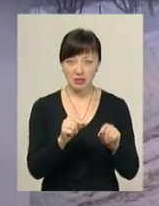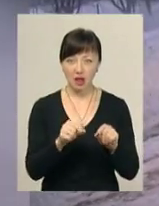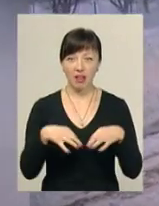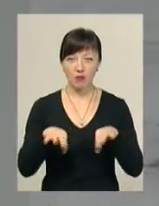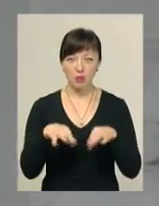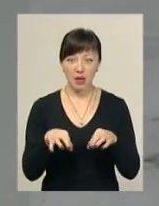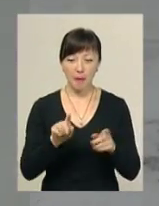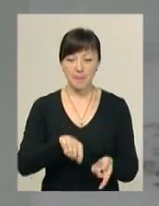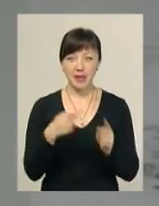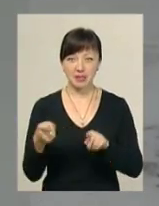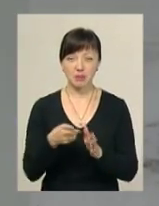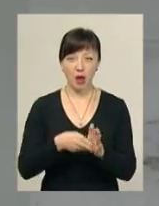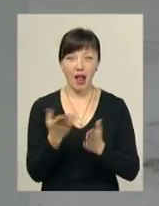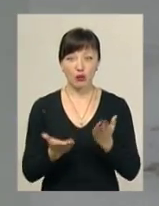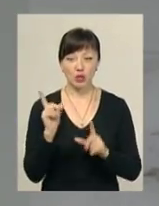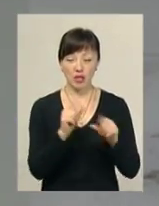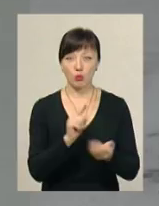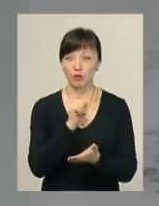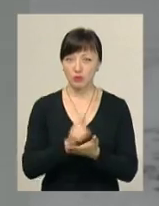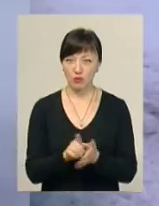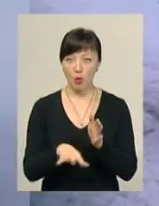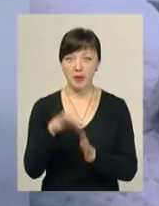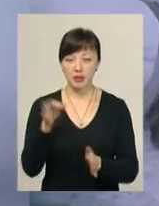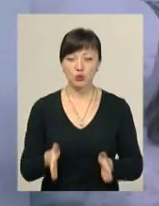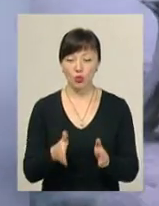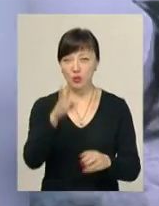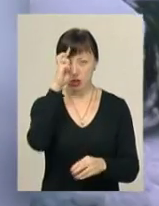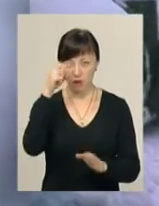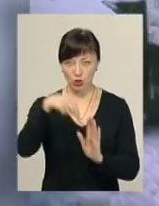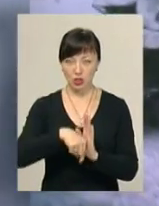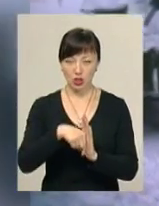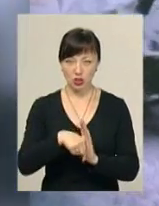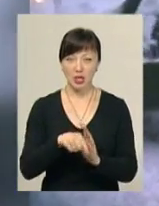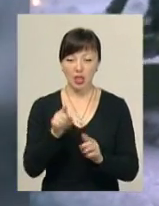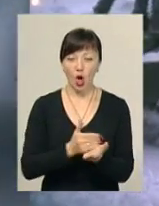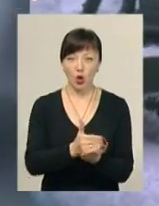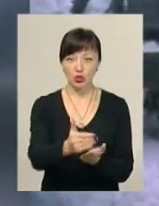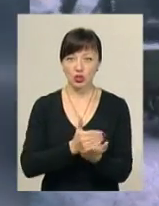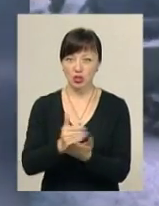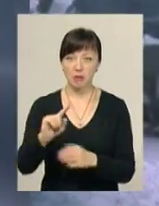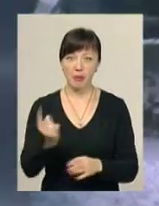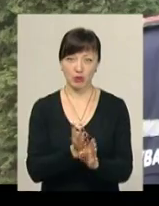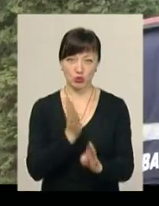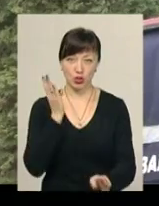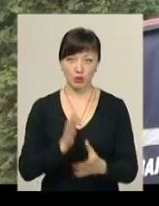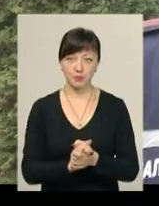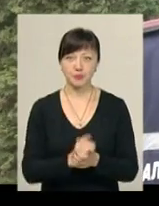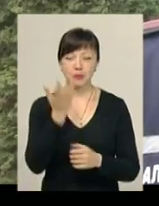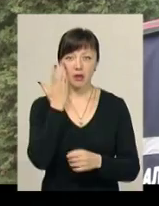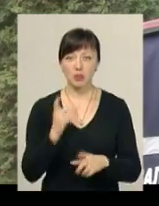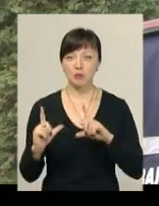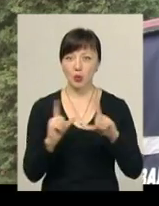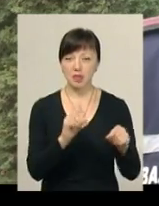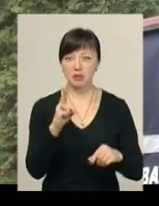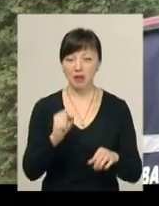залізничний транспорт. Якщо ж їхати треба обов'язково, обирайте дороги державного значення. Їх розчищають у першу чергу. Під час поїздки